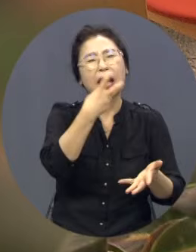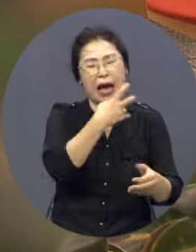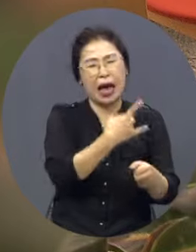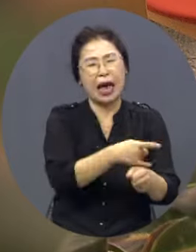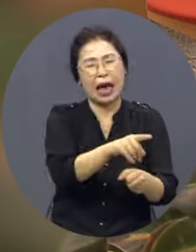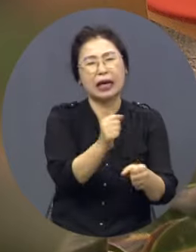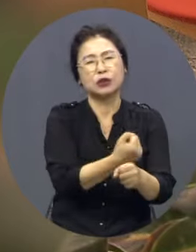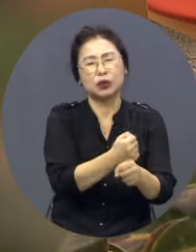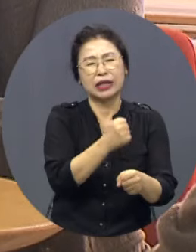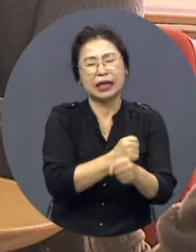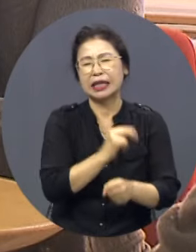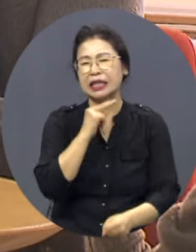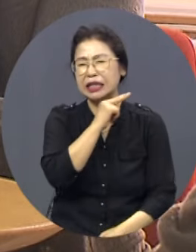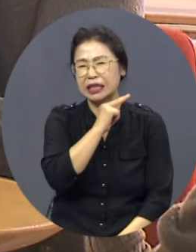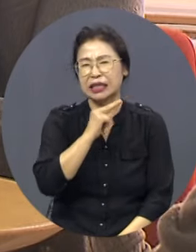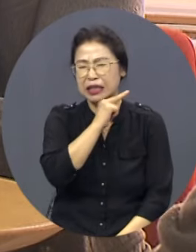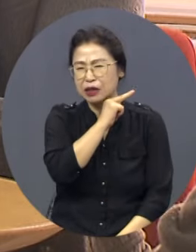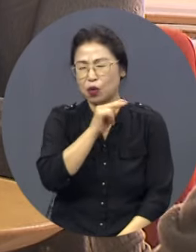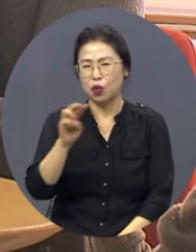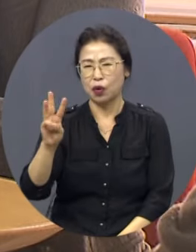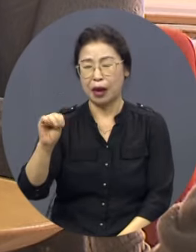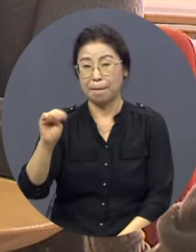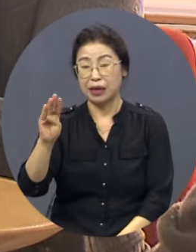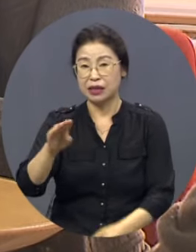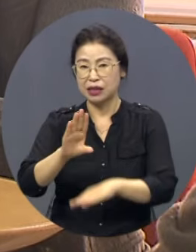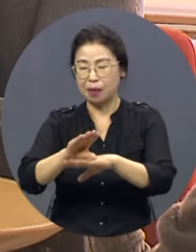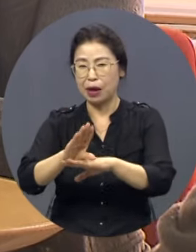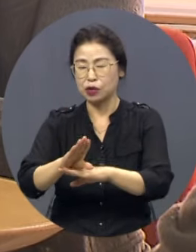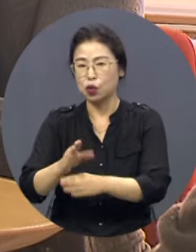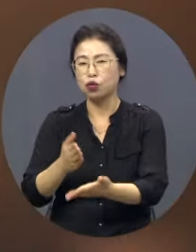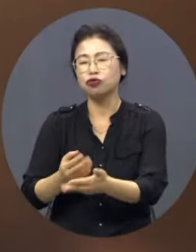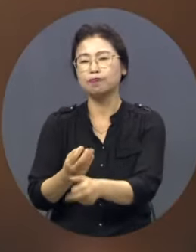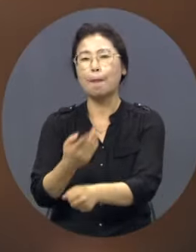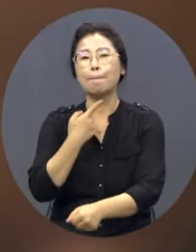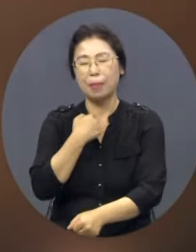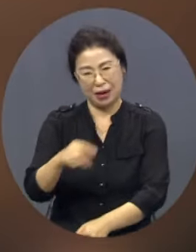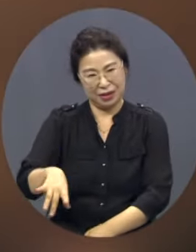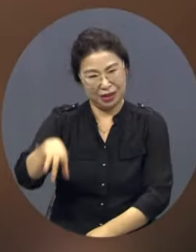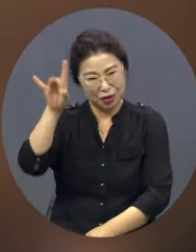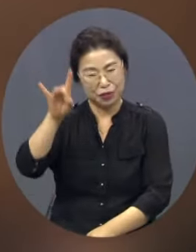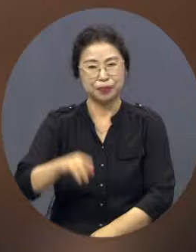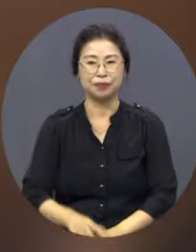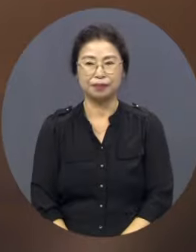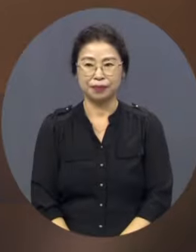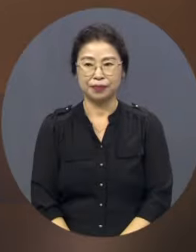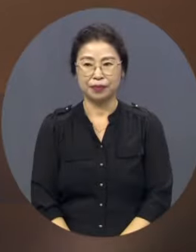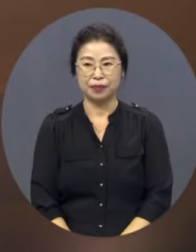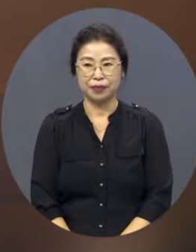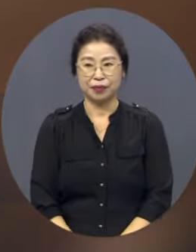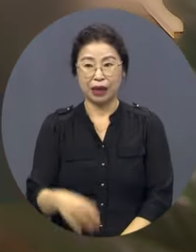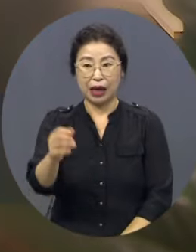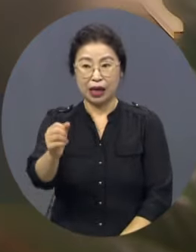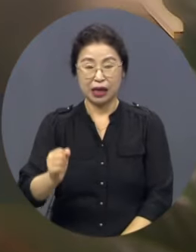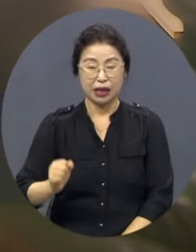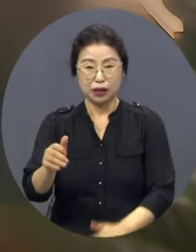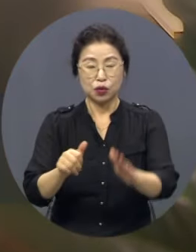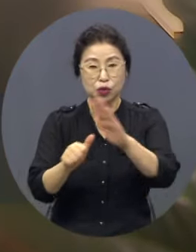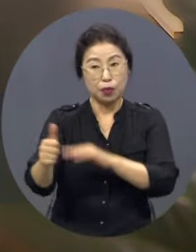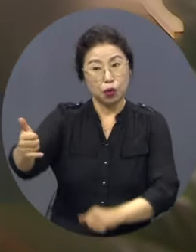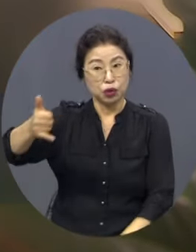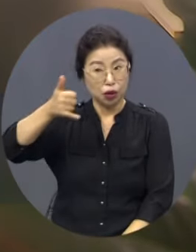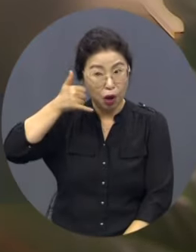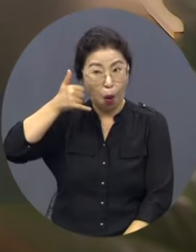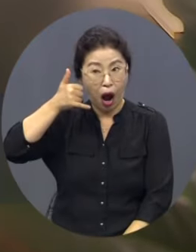조사를 조작했다는 의혹이 MBC를 통해 처음 제기됐습니다. 카지노 대표가 전화 와가지고